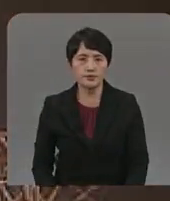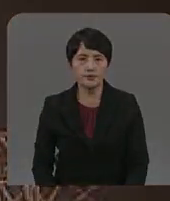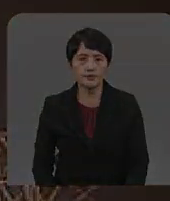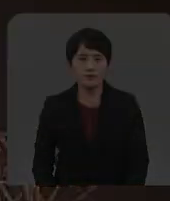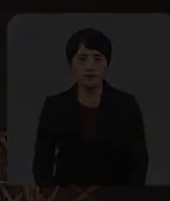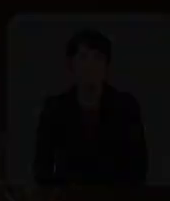chều